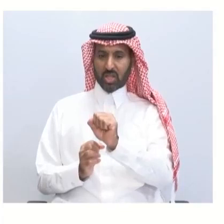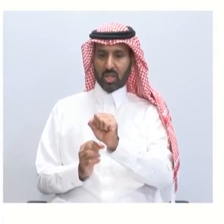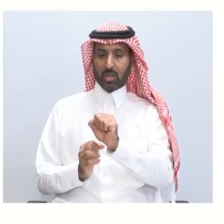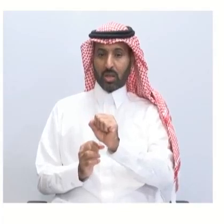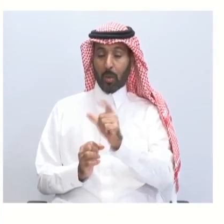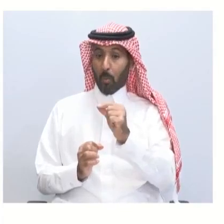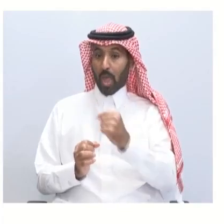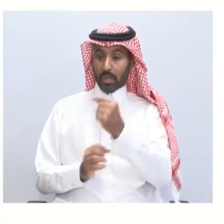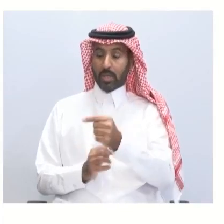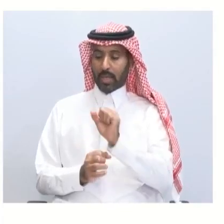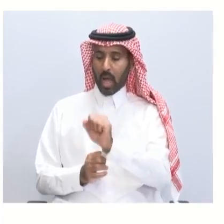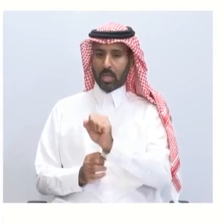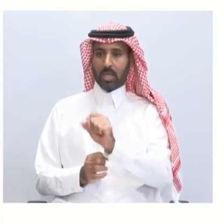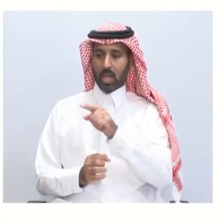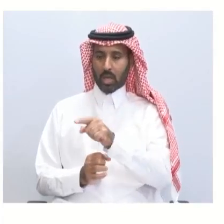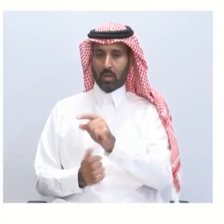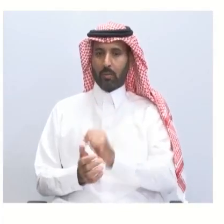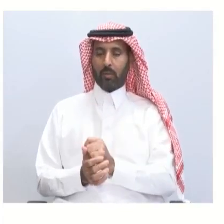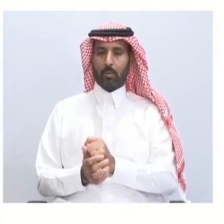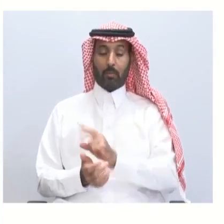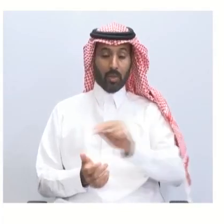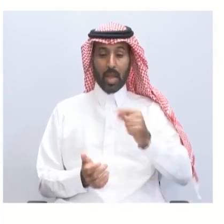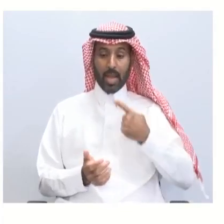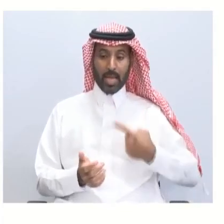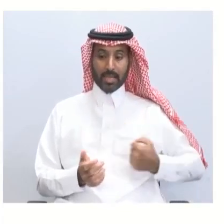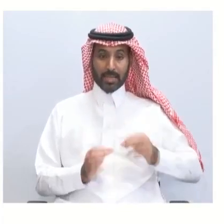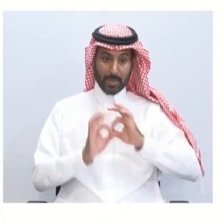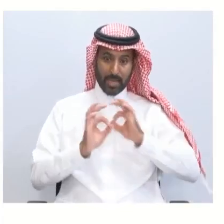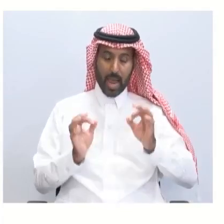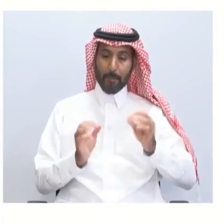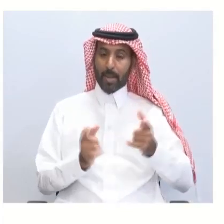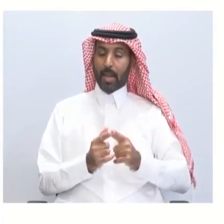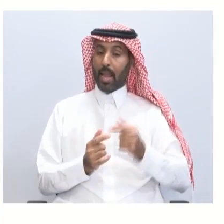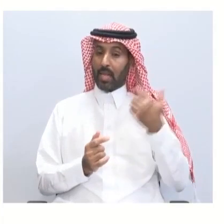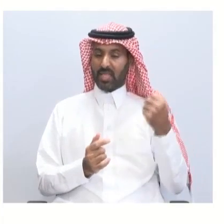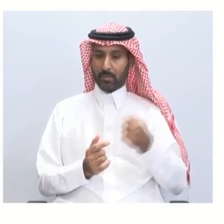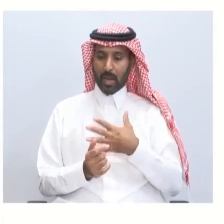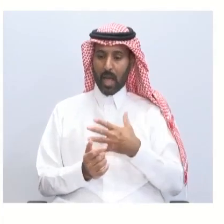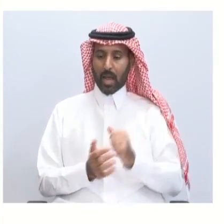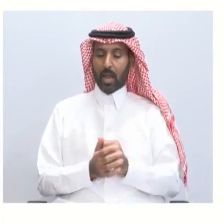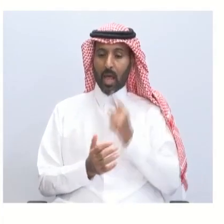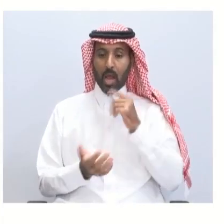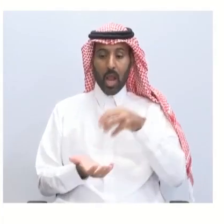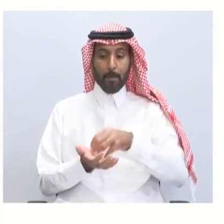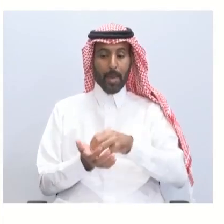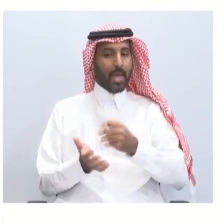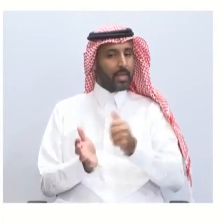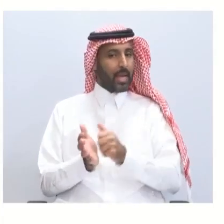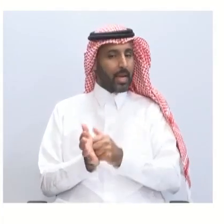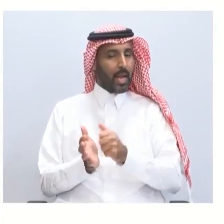فريده له مثل الاسم الكامل عنوان